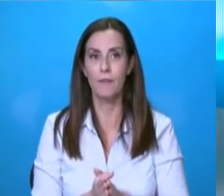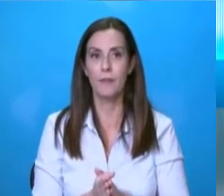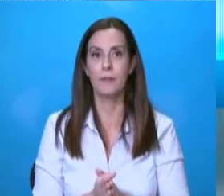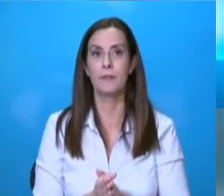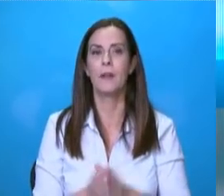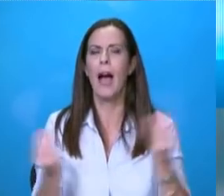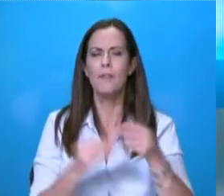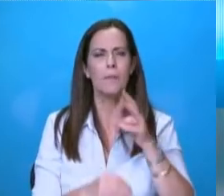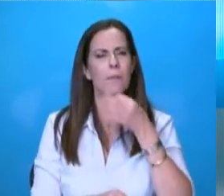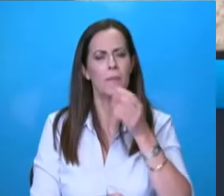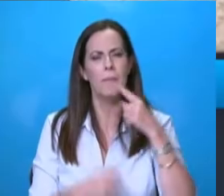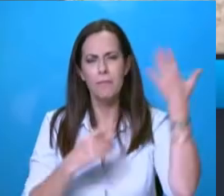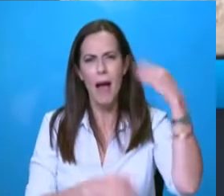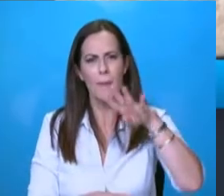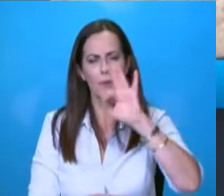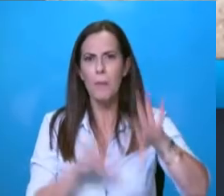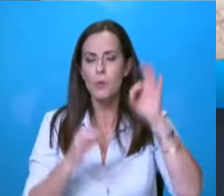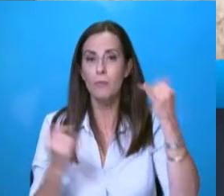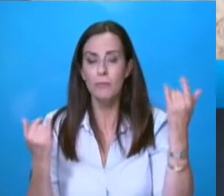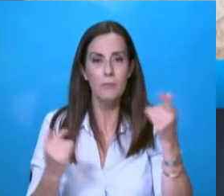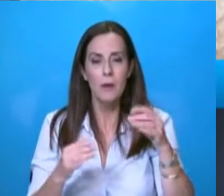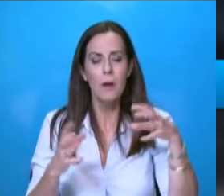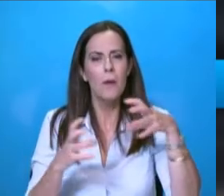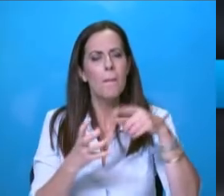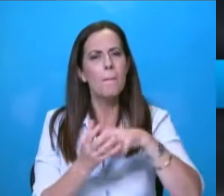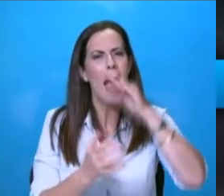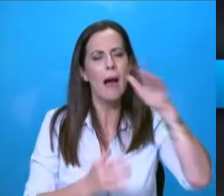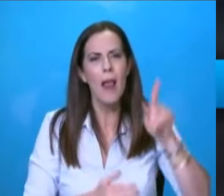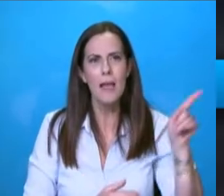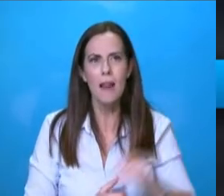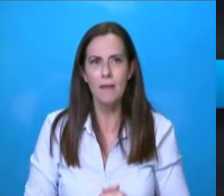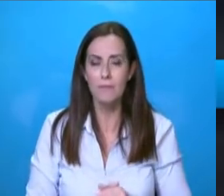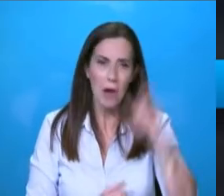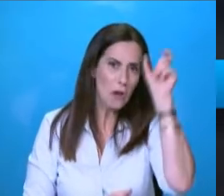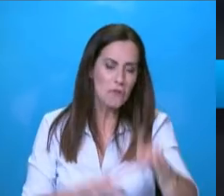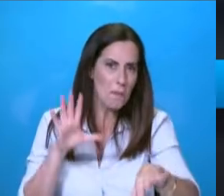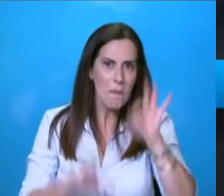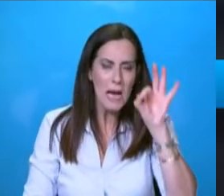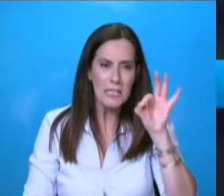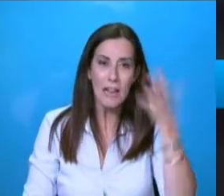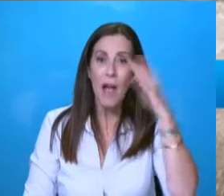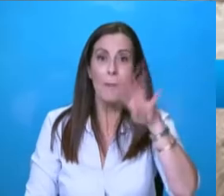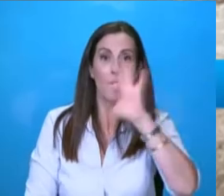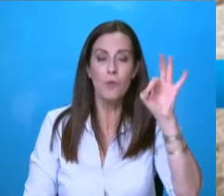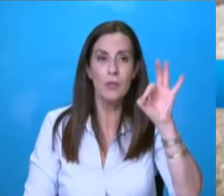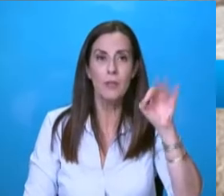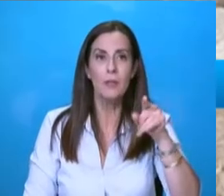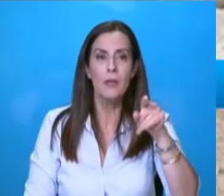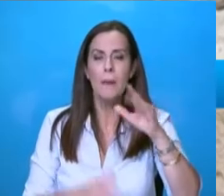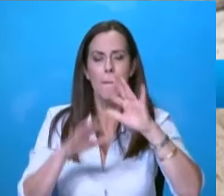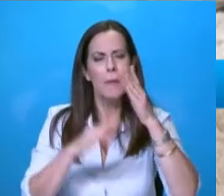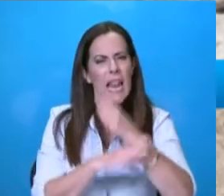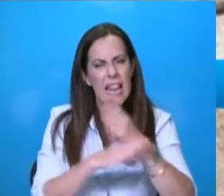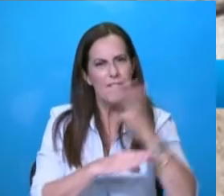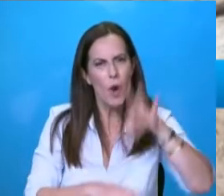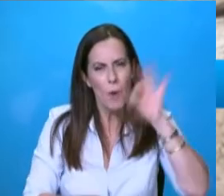4,500 שנה נמצאו היום במקרה ביישוב ערבה שבגליל התחתון, בידי תושב המקום. מדובר בלב של פיגיון